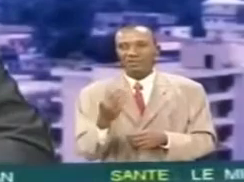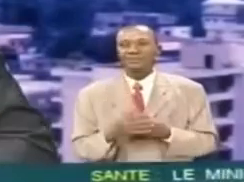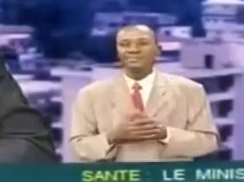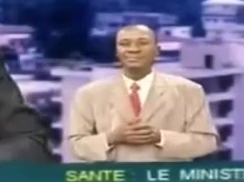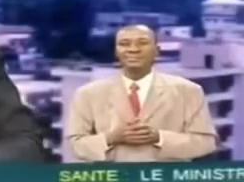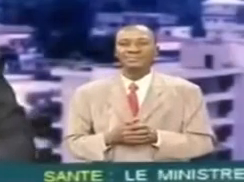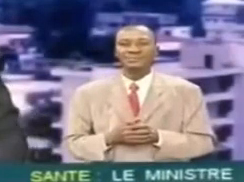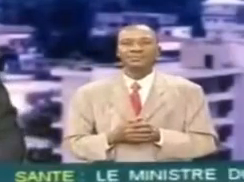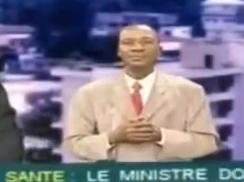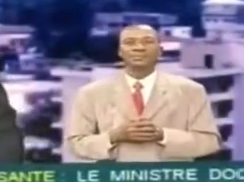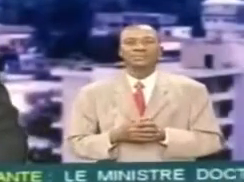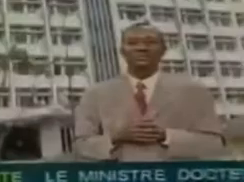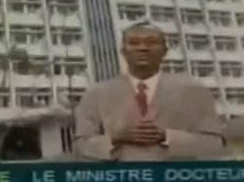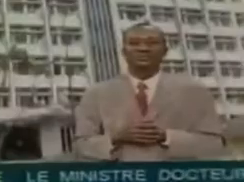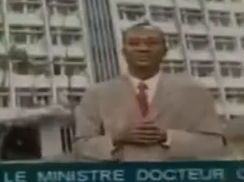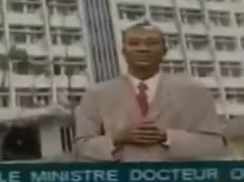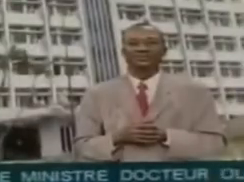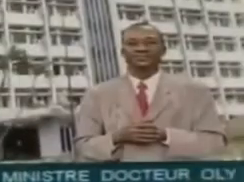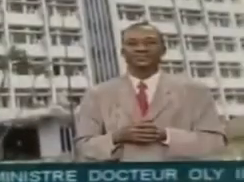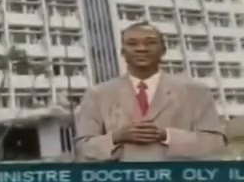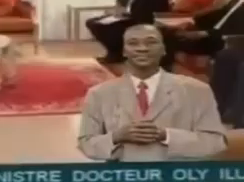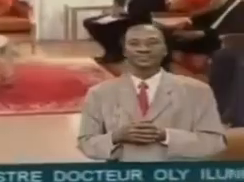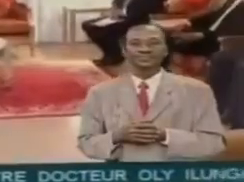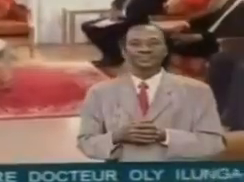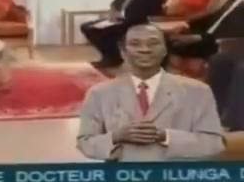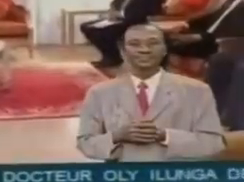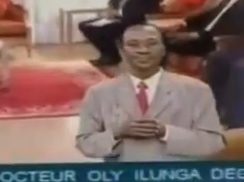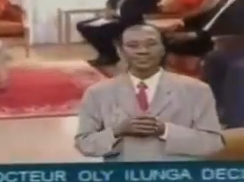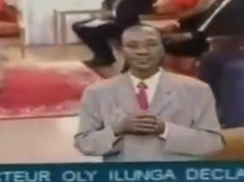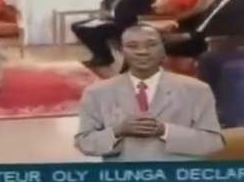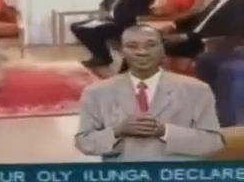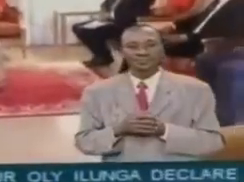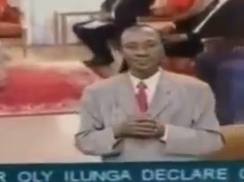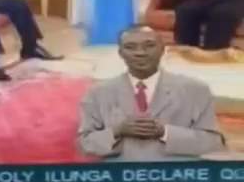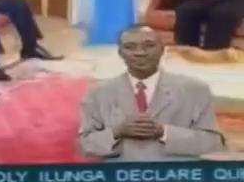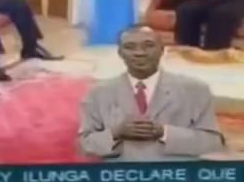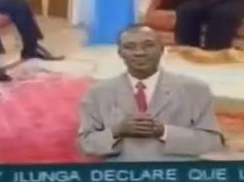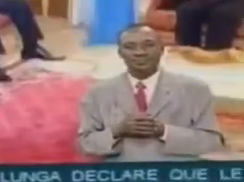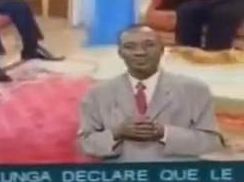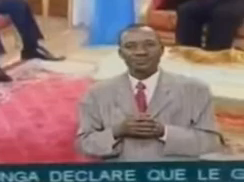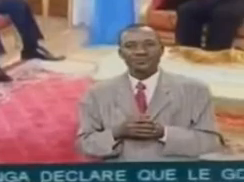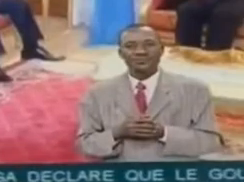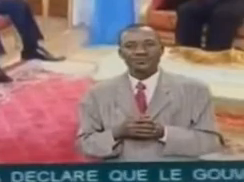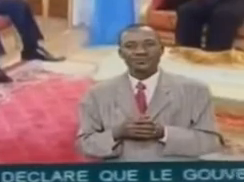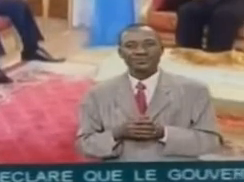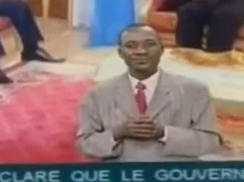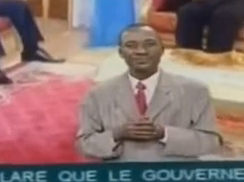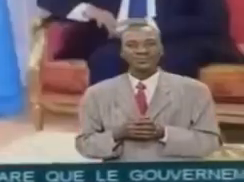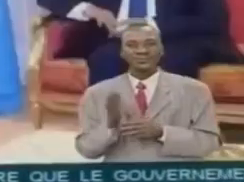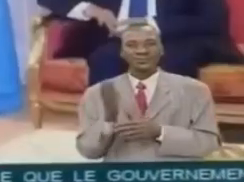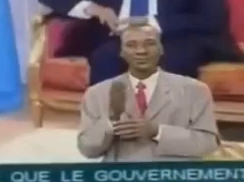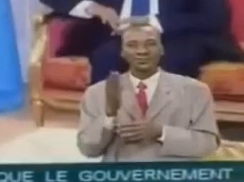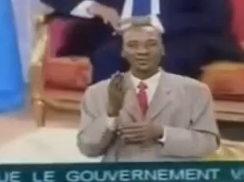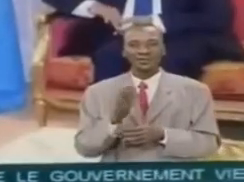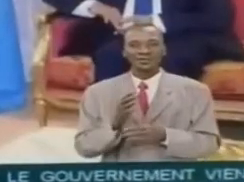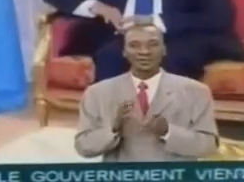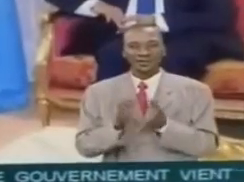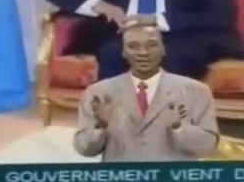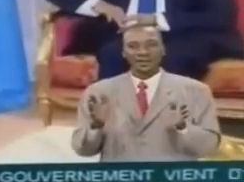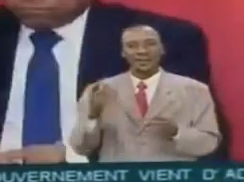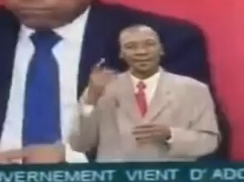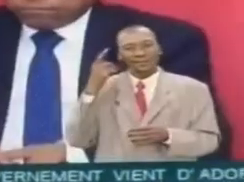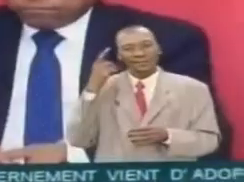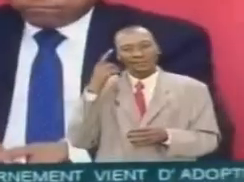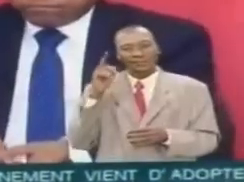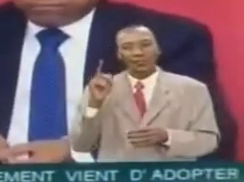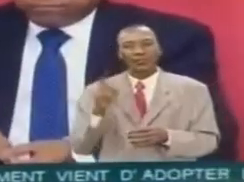Bonabouaki et Pompo Kumba. À la 61e conférence générale de l'Agence internationale de l'énergie atomique,